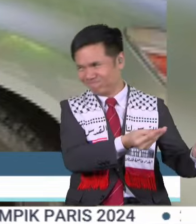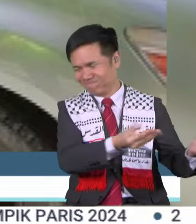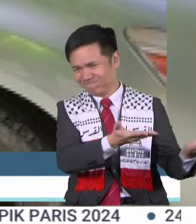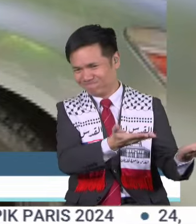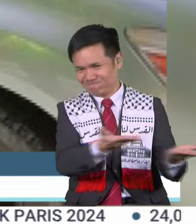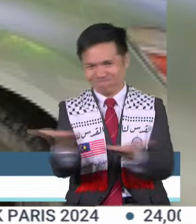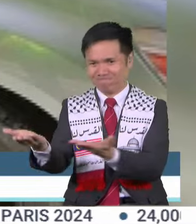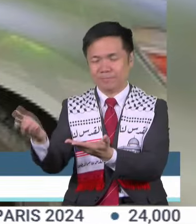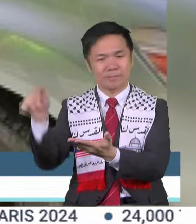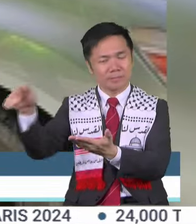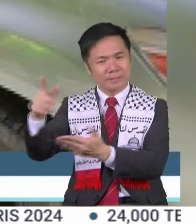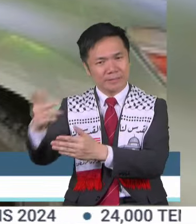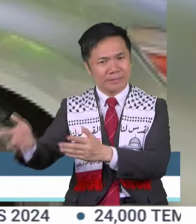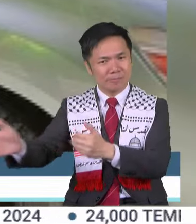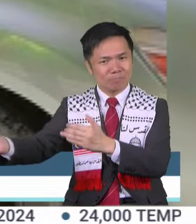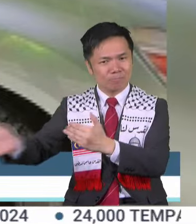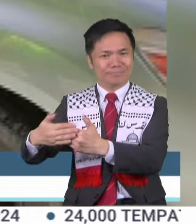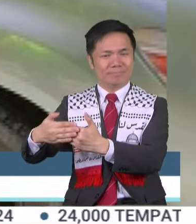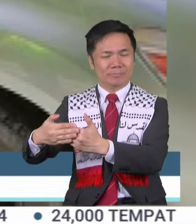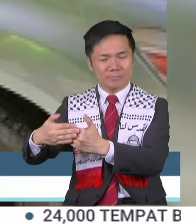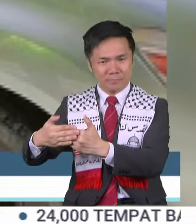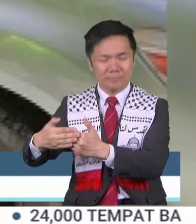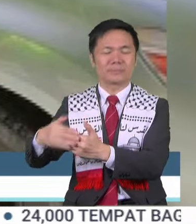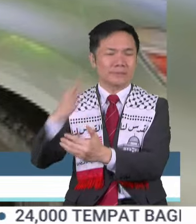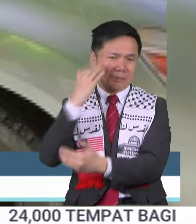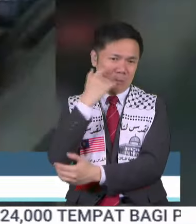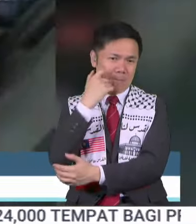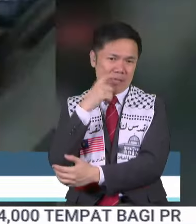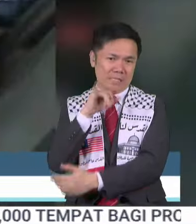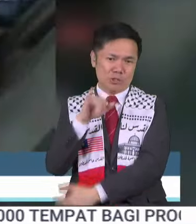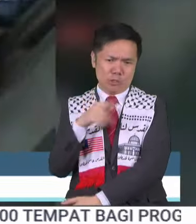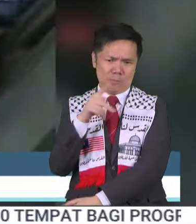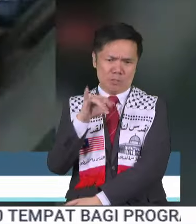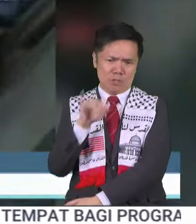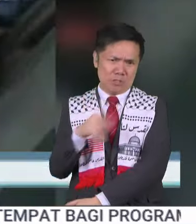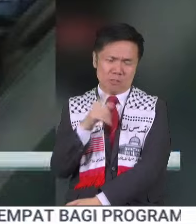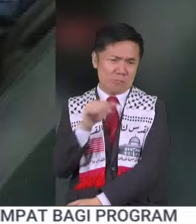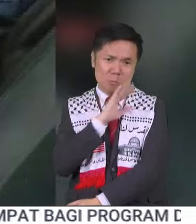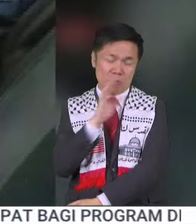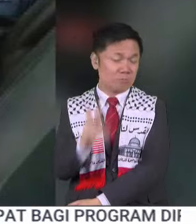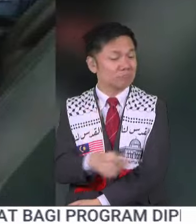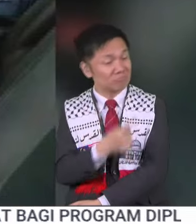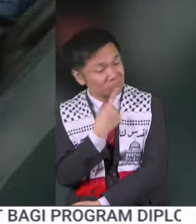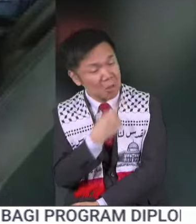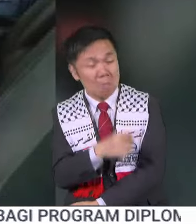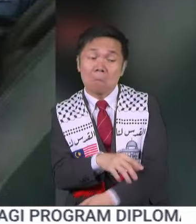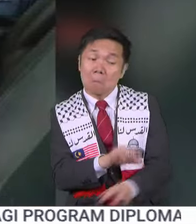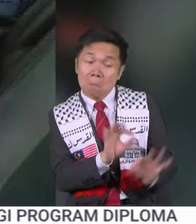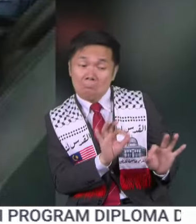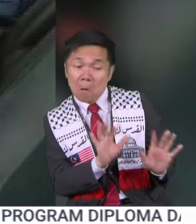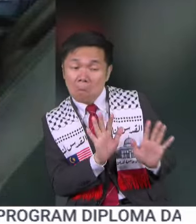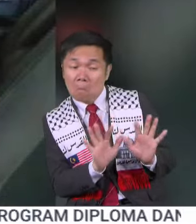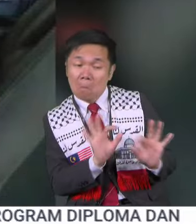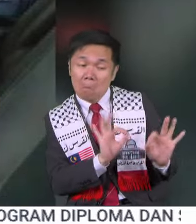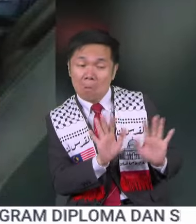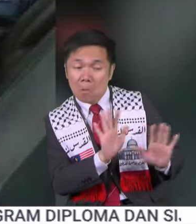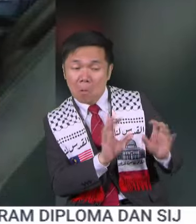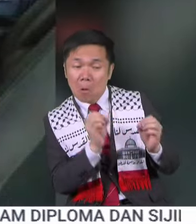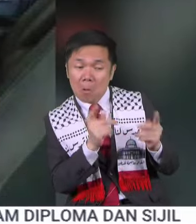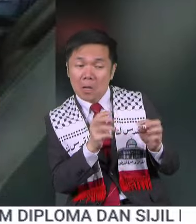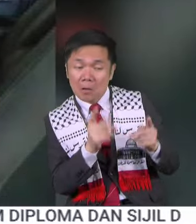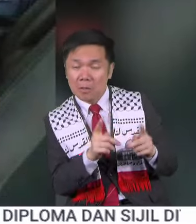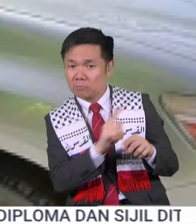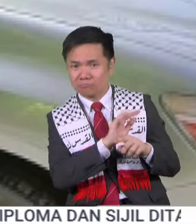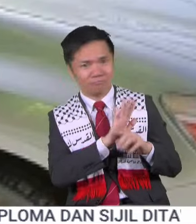pengangkutan Jalan 1987 tegasnya jpj tidak akan berkompromi dengan mana-mana pesalah tidak kira pesalah